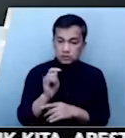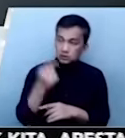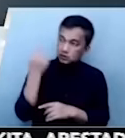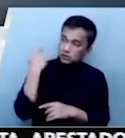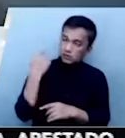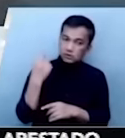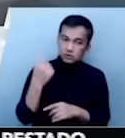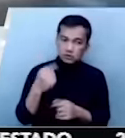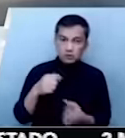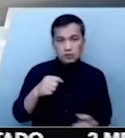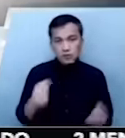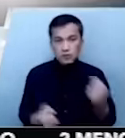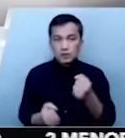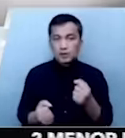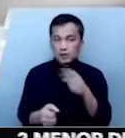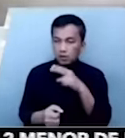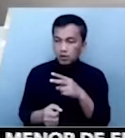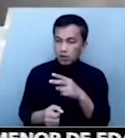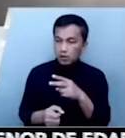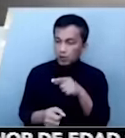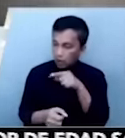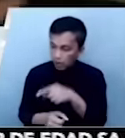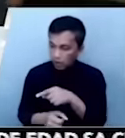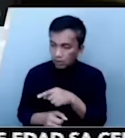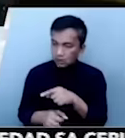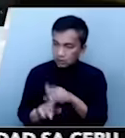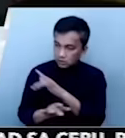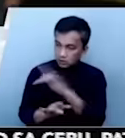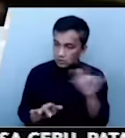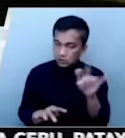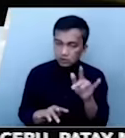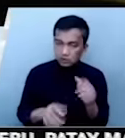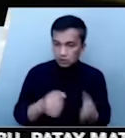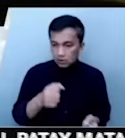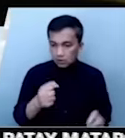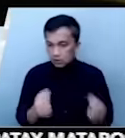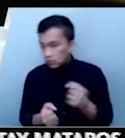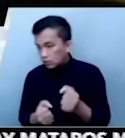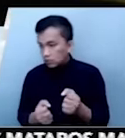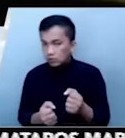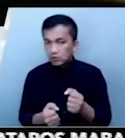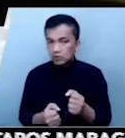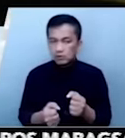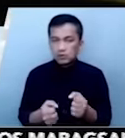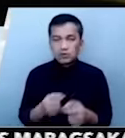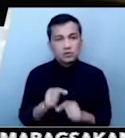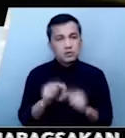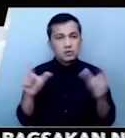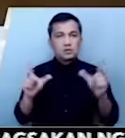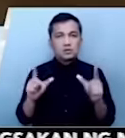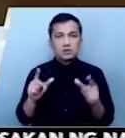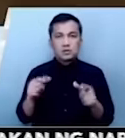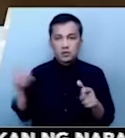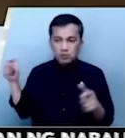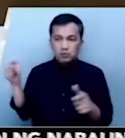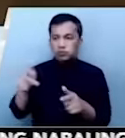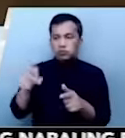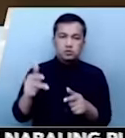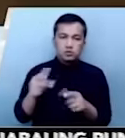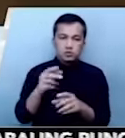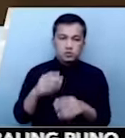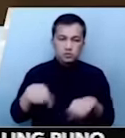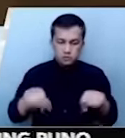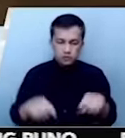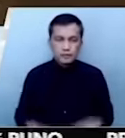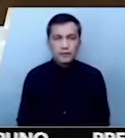ko, nakita ko na sa side mirror ko, clear naman. Nung pagliko ko mismo, nagulat na ako, bigla nang sumalpok yung motor. Sa kabilang